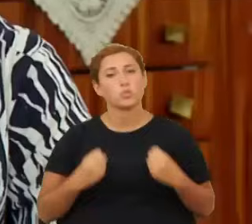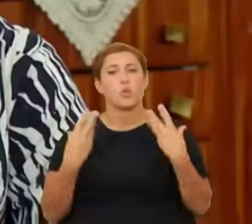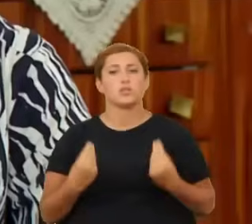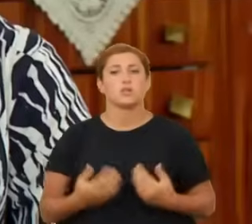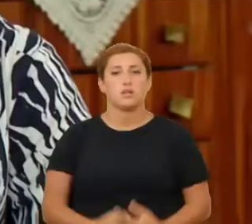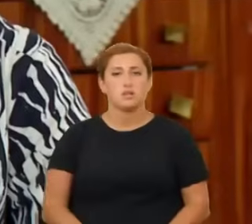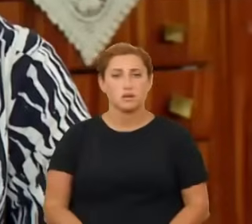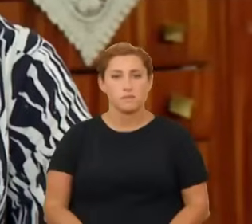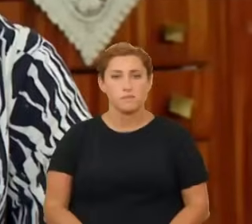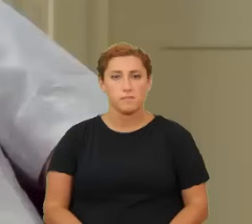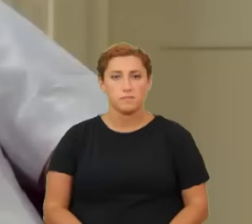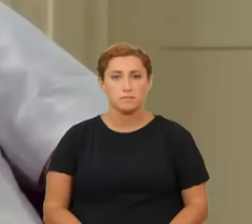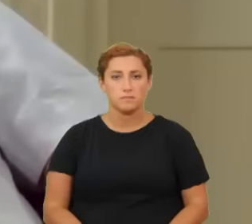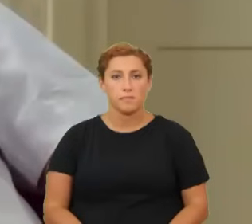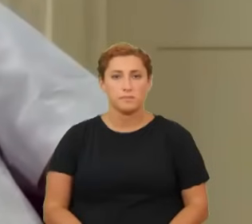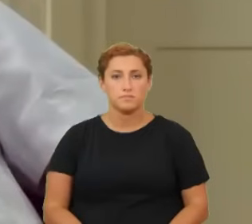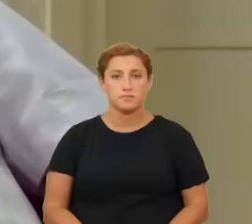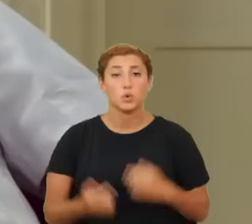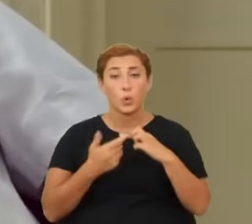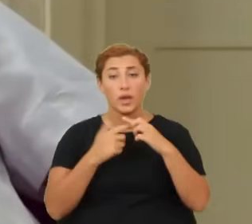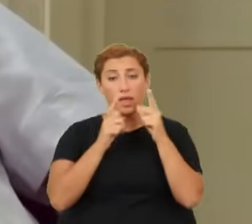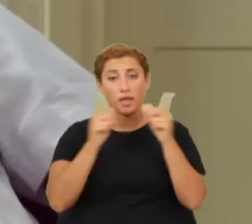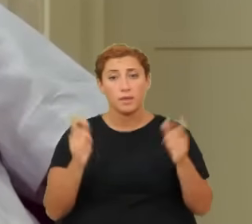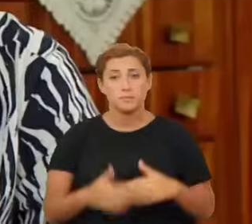yani. Ahmet idrak etmeye çalışıyor.